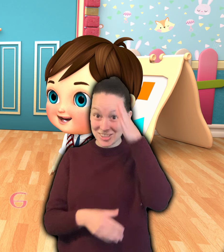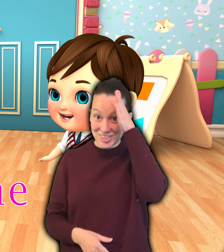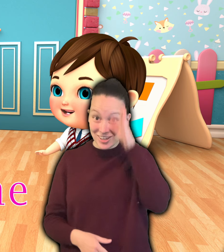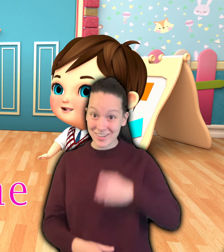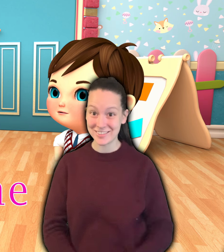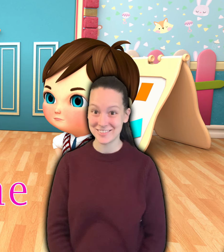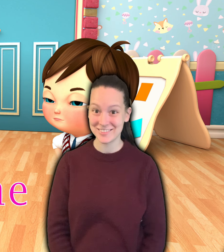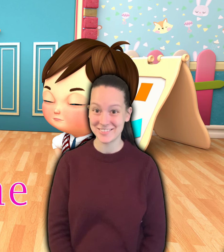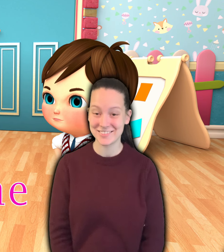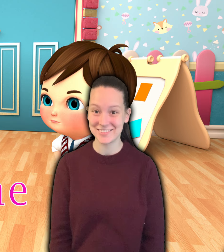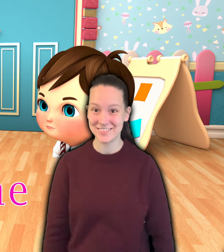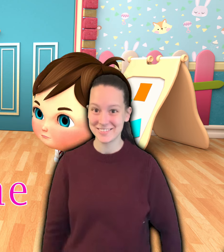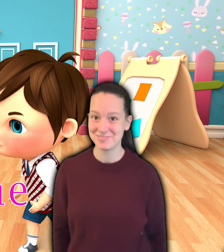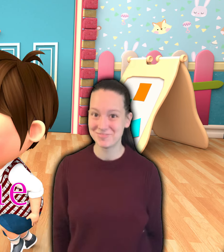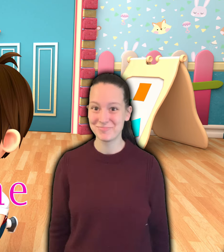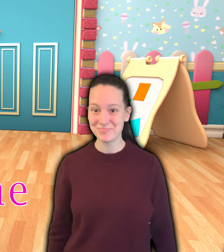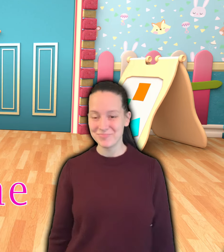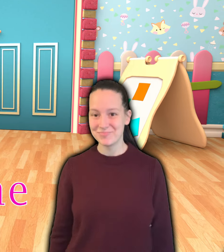ちびザメ